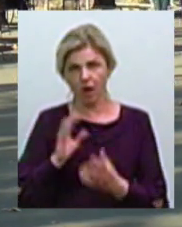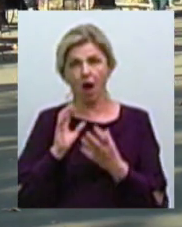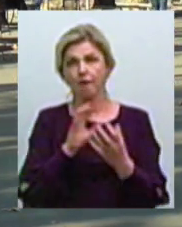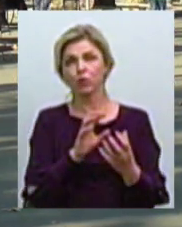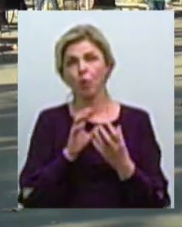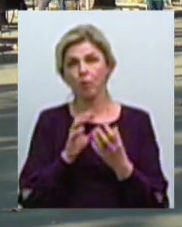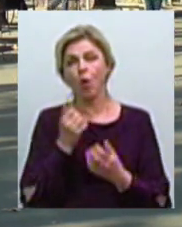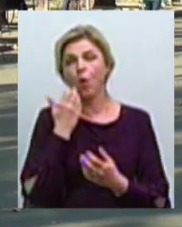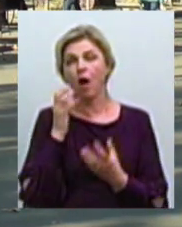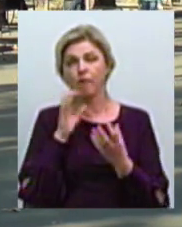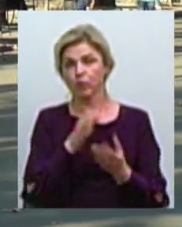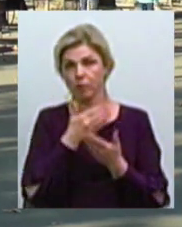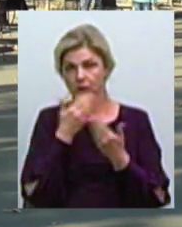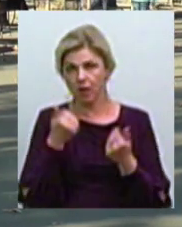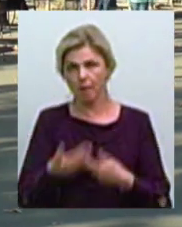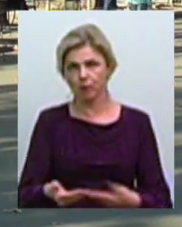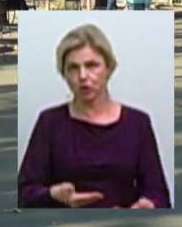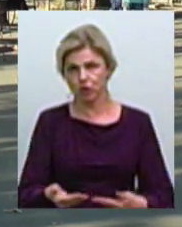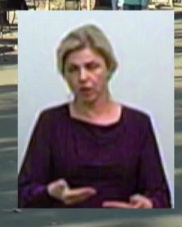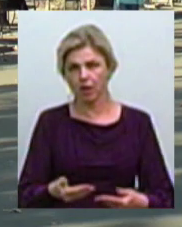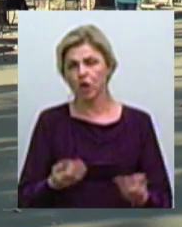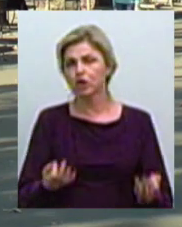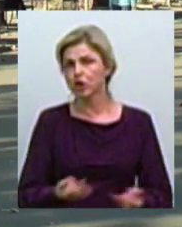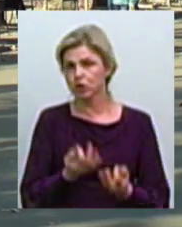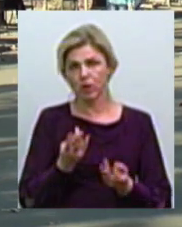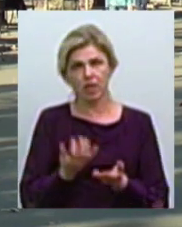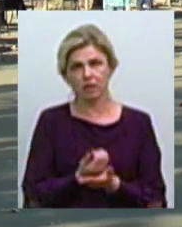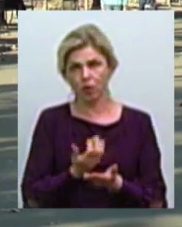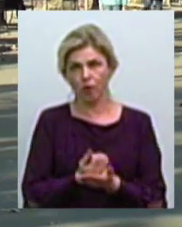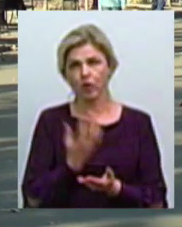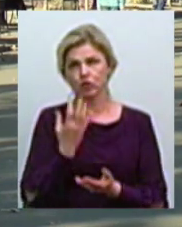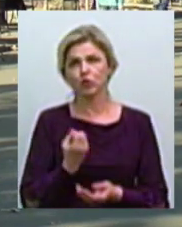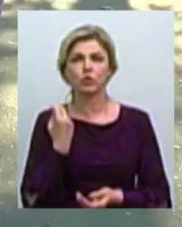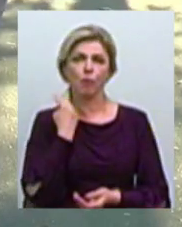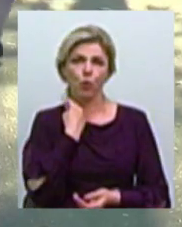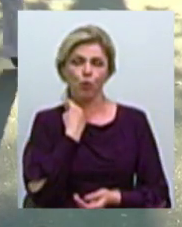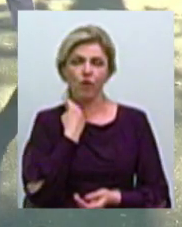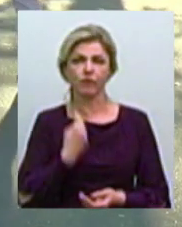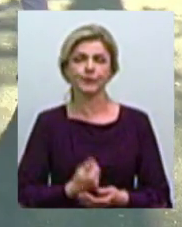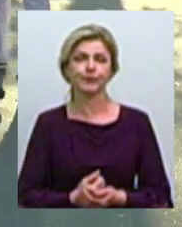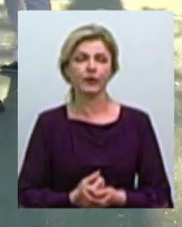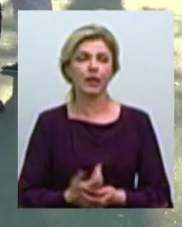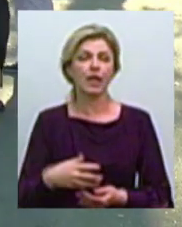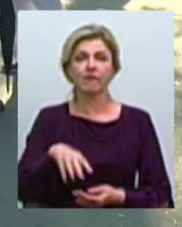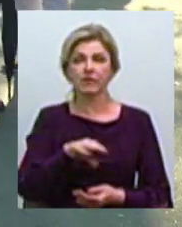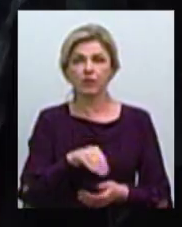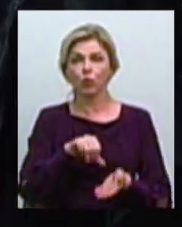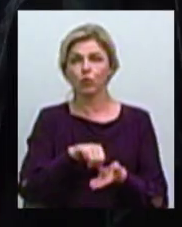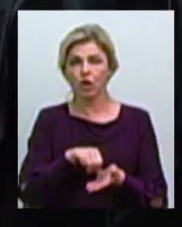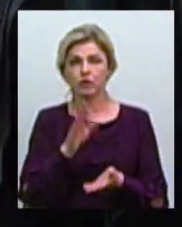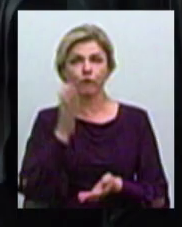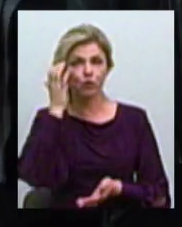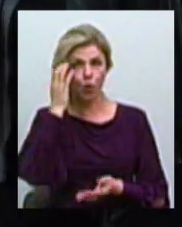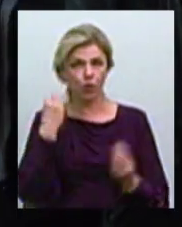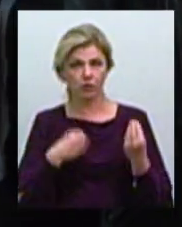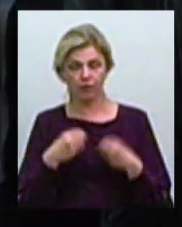ні, ходили пішки. Нічого не заробив, та ще й заборгував. Переважно всі учасники у чорному.